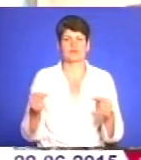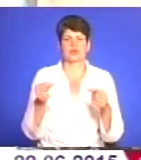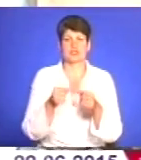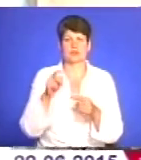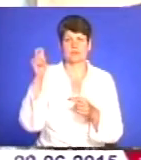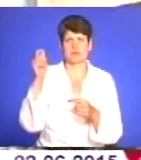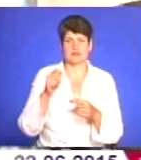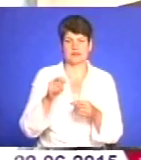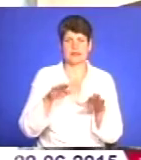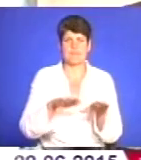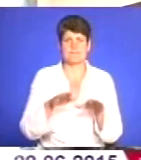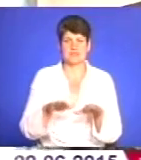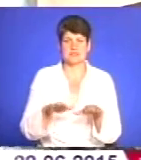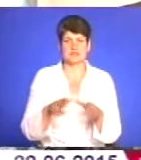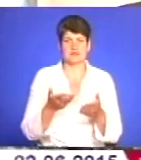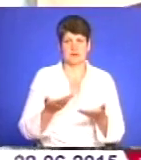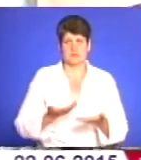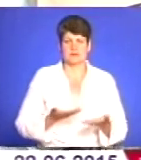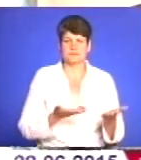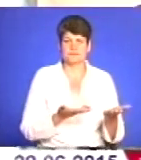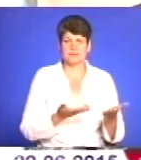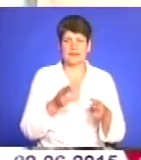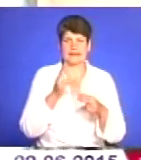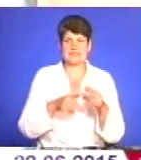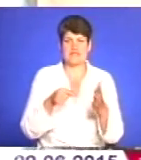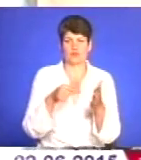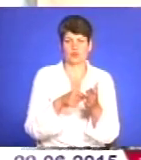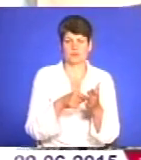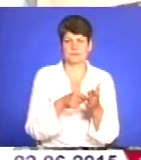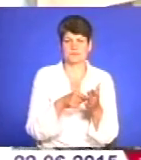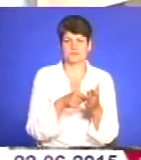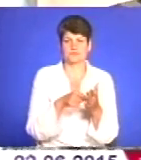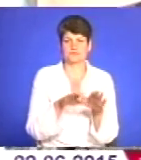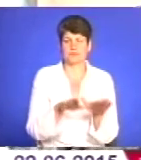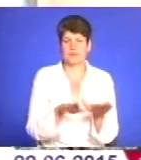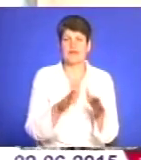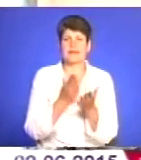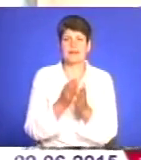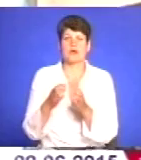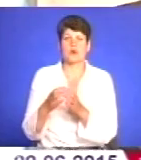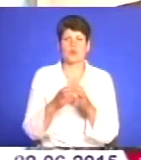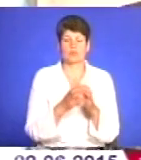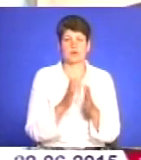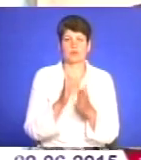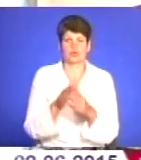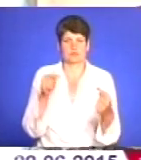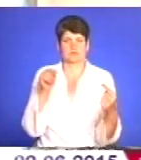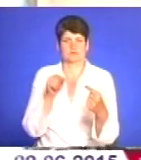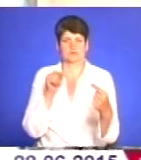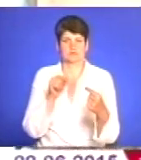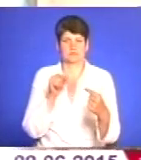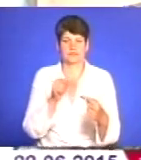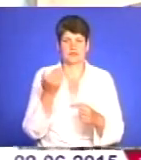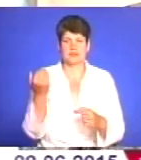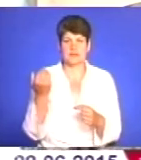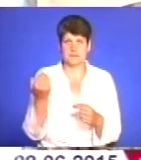прибути на місце дислокації, тобто кінцеву точку. Значить, є групи, які будуть протидіяти їм, тобто